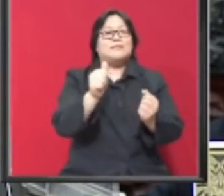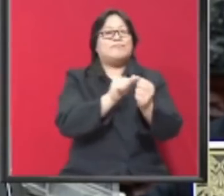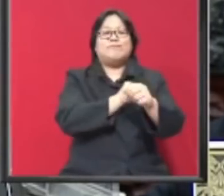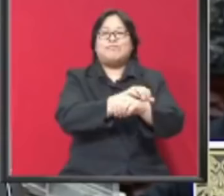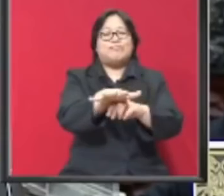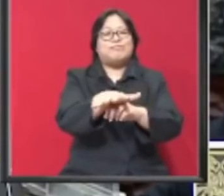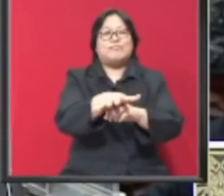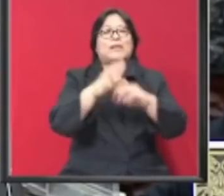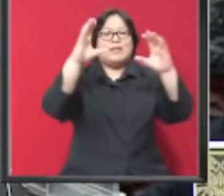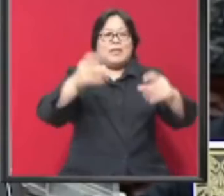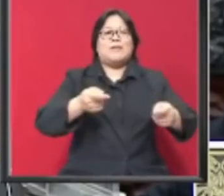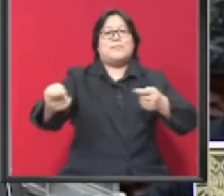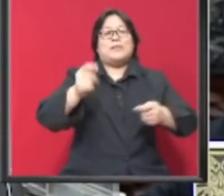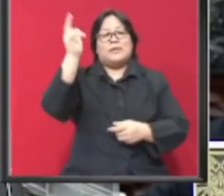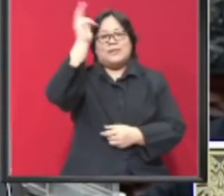perjalanan pemerintahan